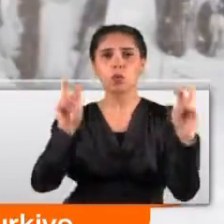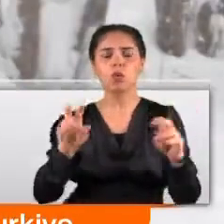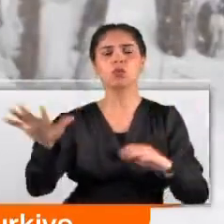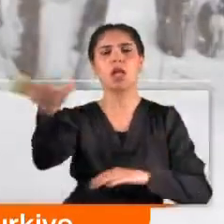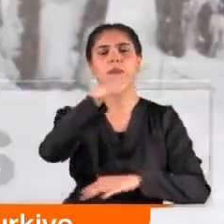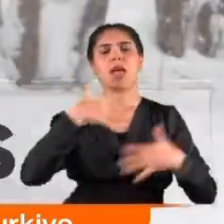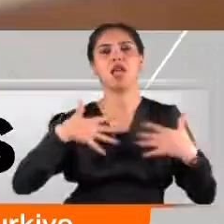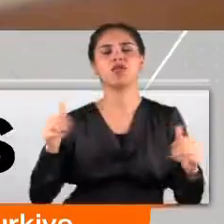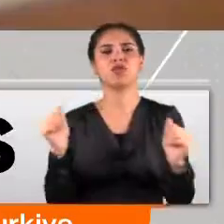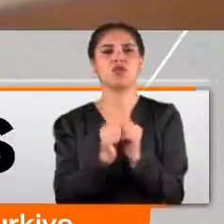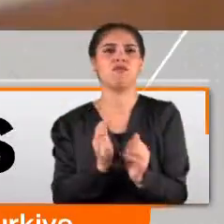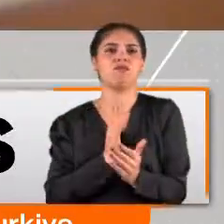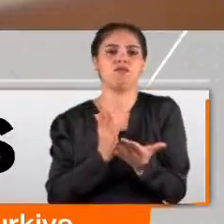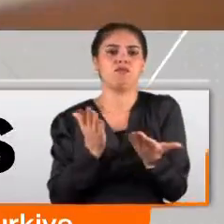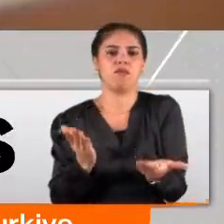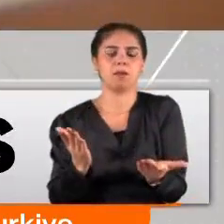endişe çok büyük.